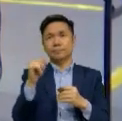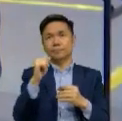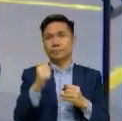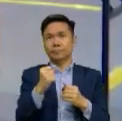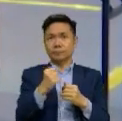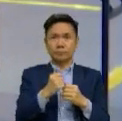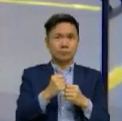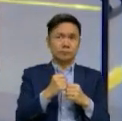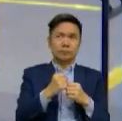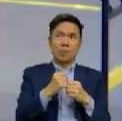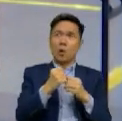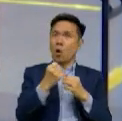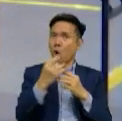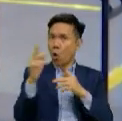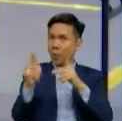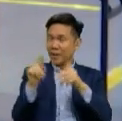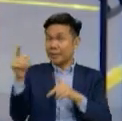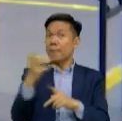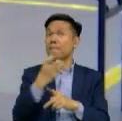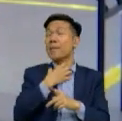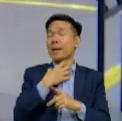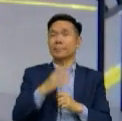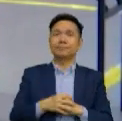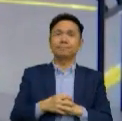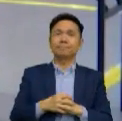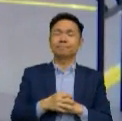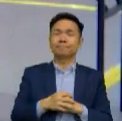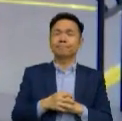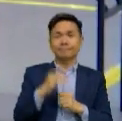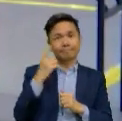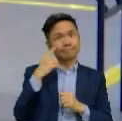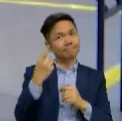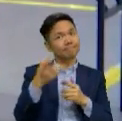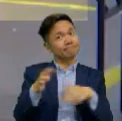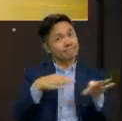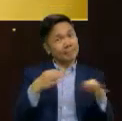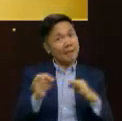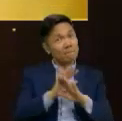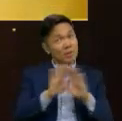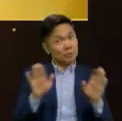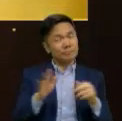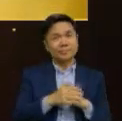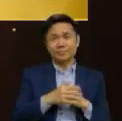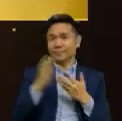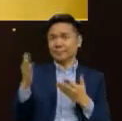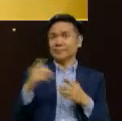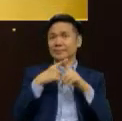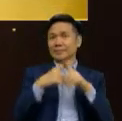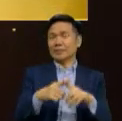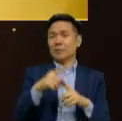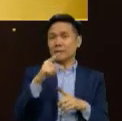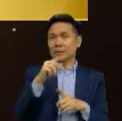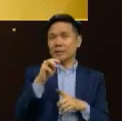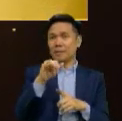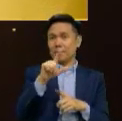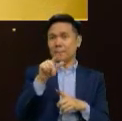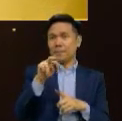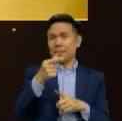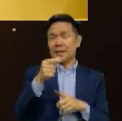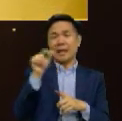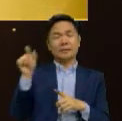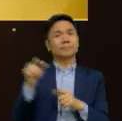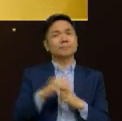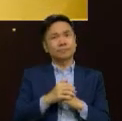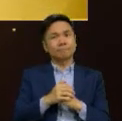36.872 penghuni benda Star di Perak Baik saya kira itu perkembangannya dapat saya bawakan dari dewan Gemilang Sekolah Menengah